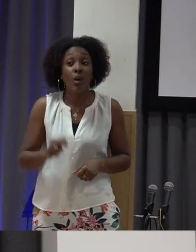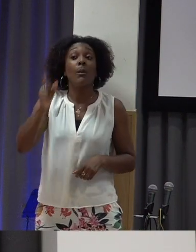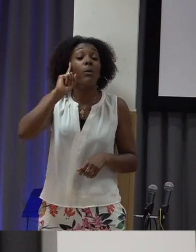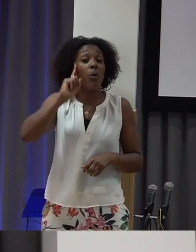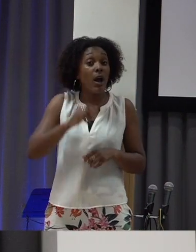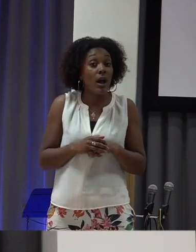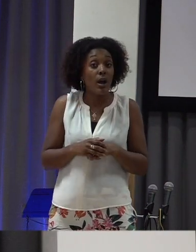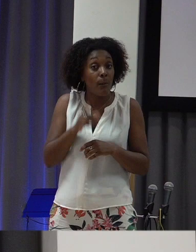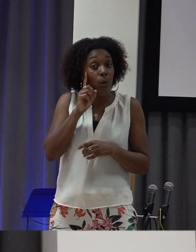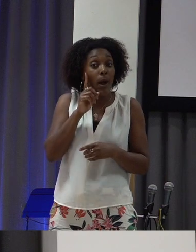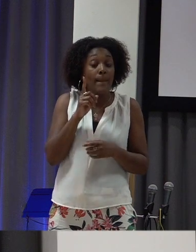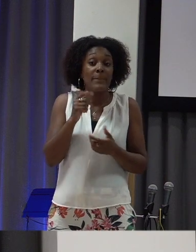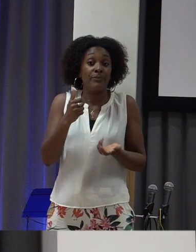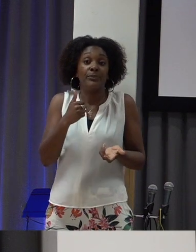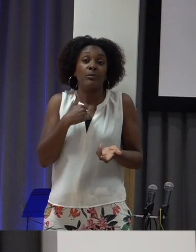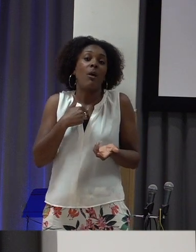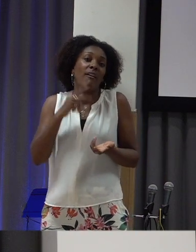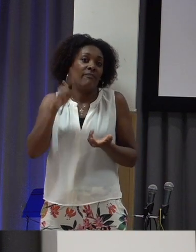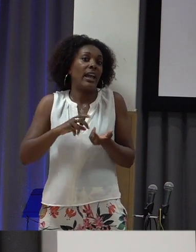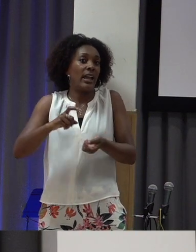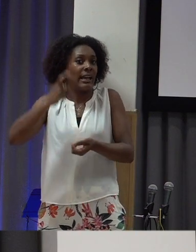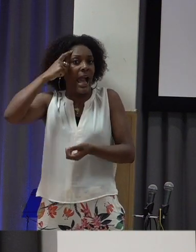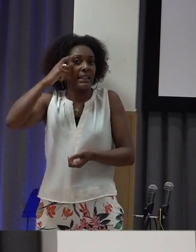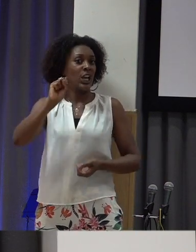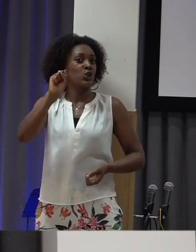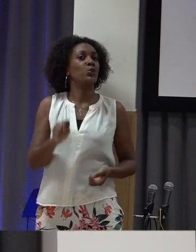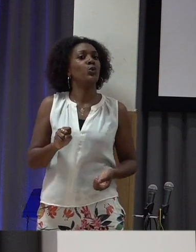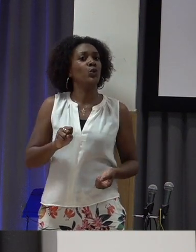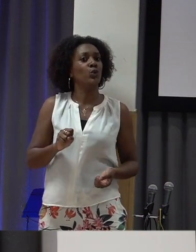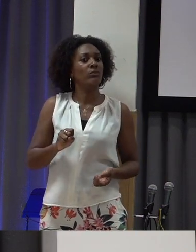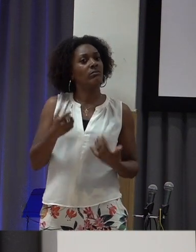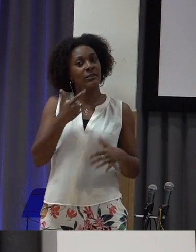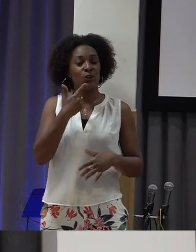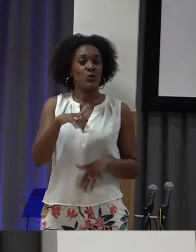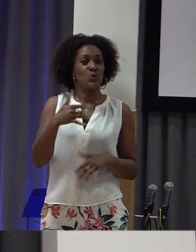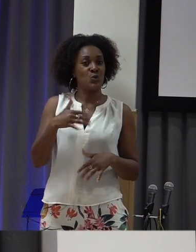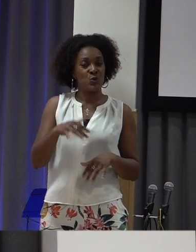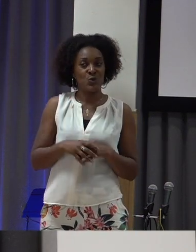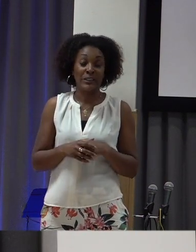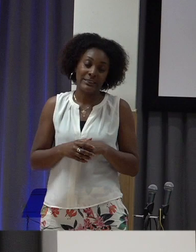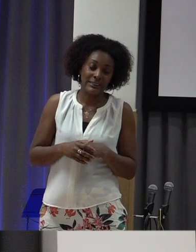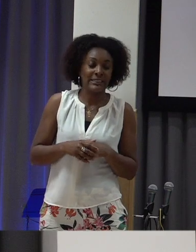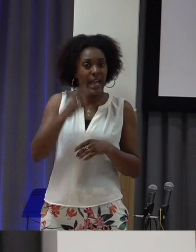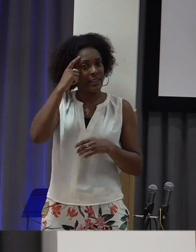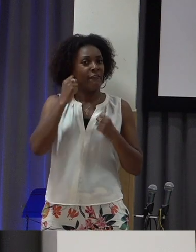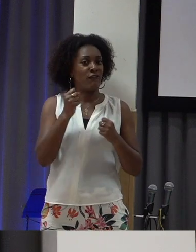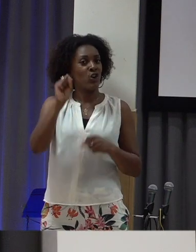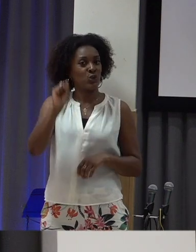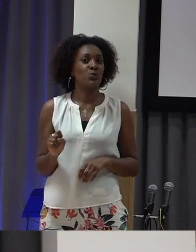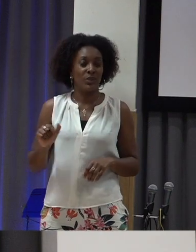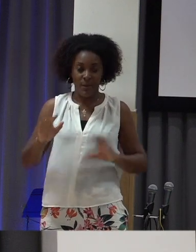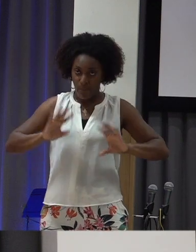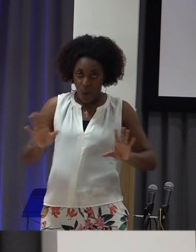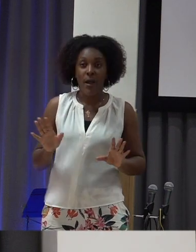que je suis un sudiste dans mon caractère, et ce n'est pas pour les glorifier, malheureusement, non. Mais je veux dire par